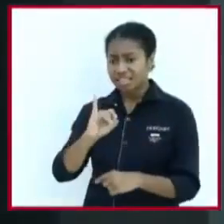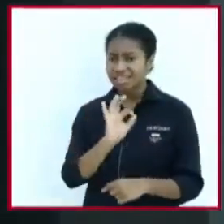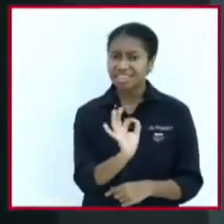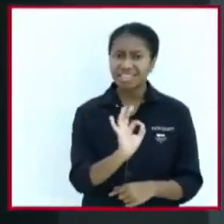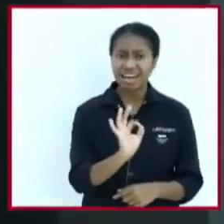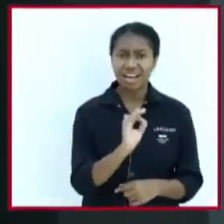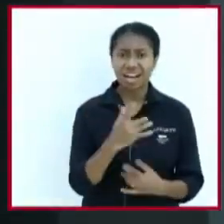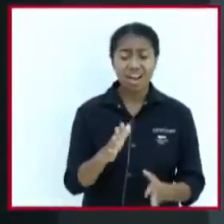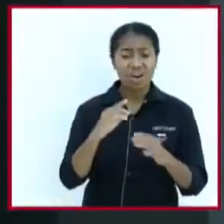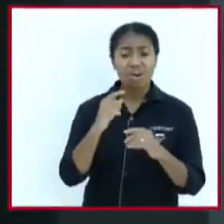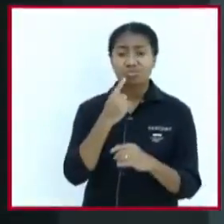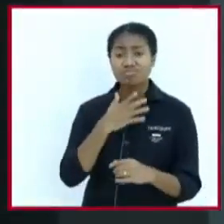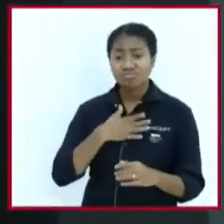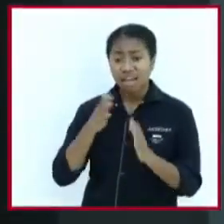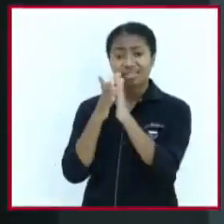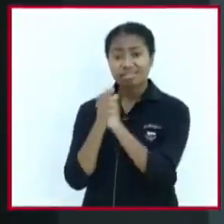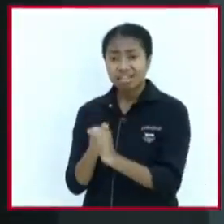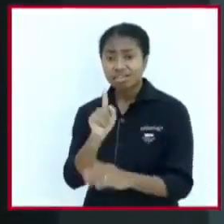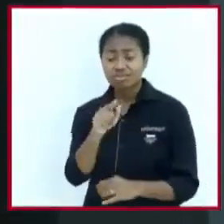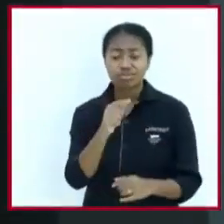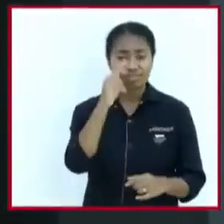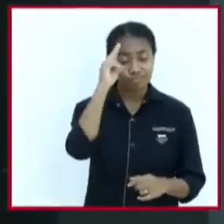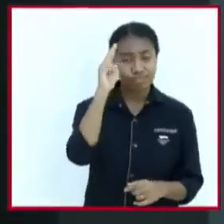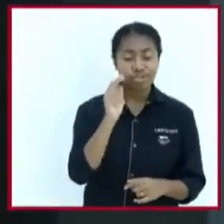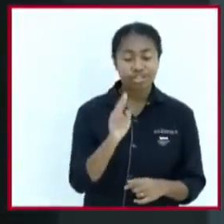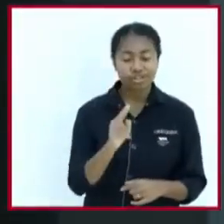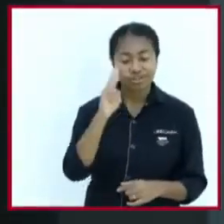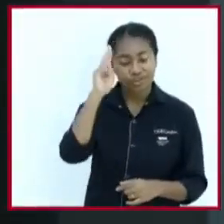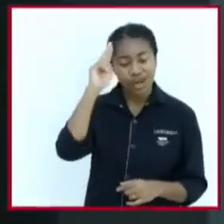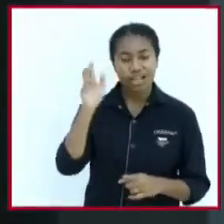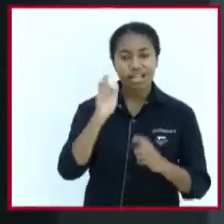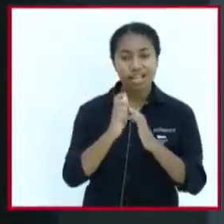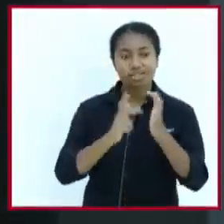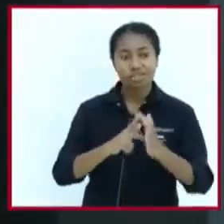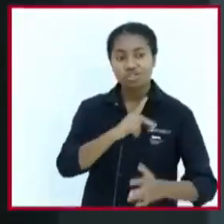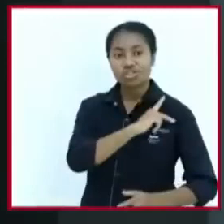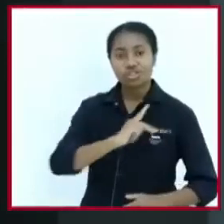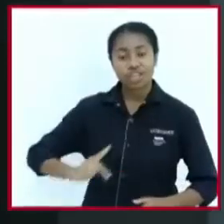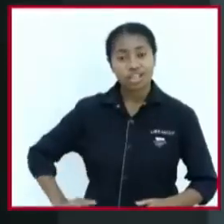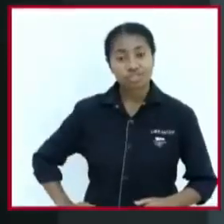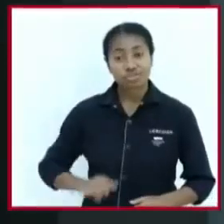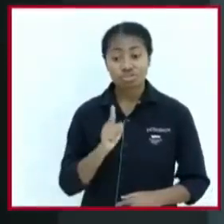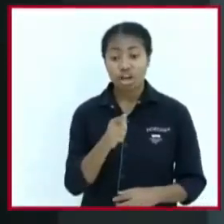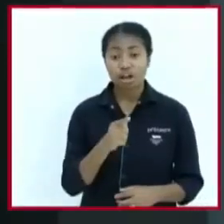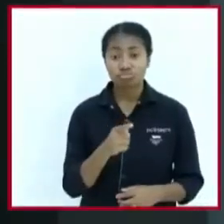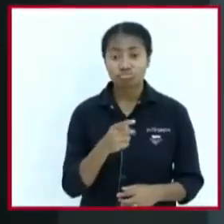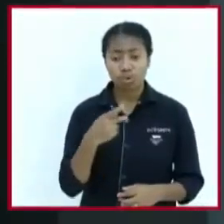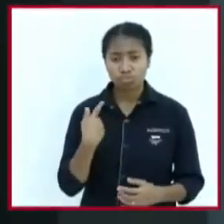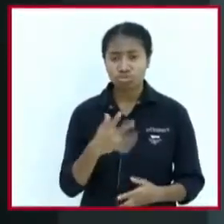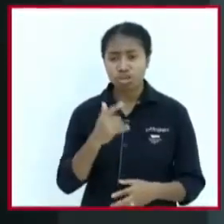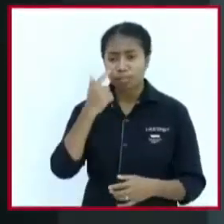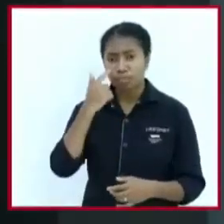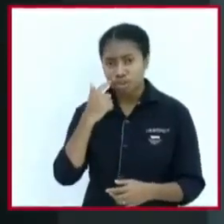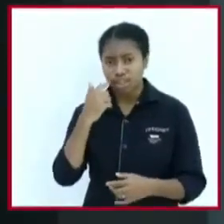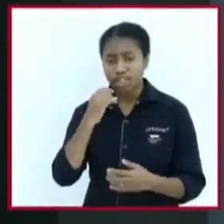Yesus Kristus korban sempurna kita punya yang sempurna realitas Sesungguhnya kamu punya bayang-bayang